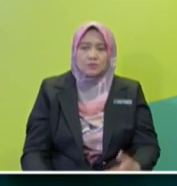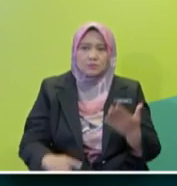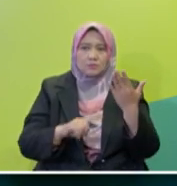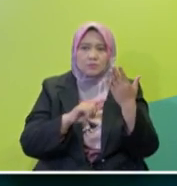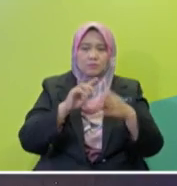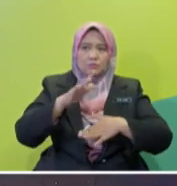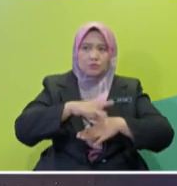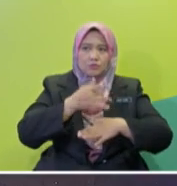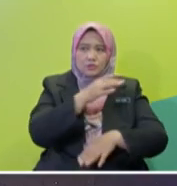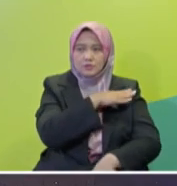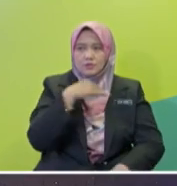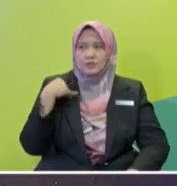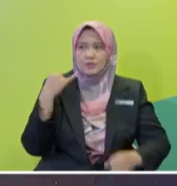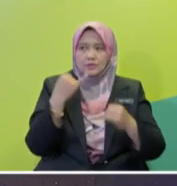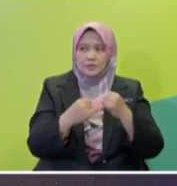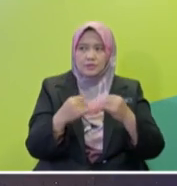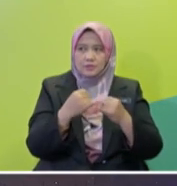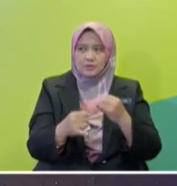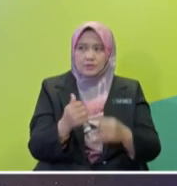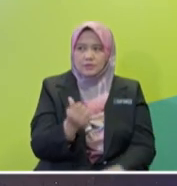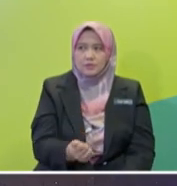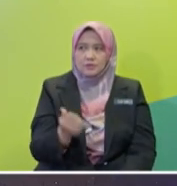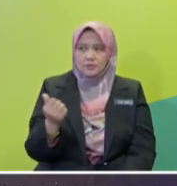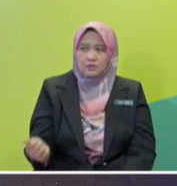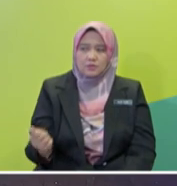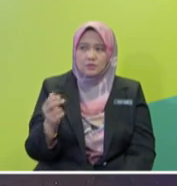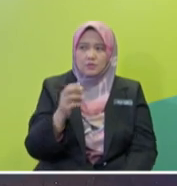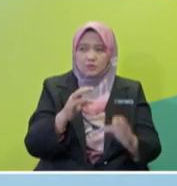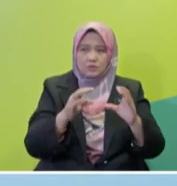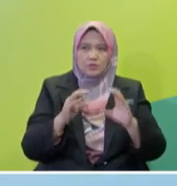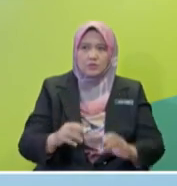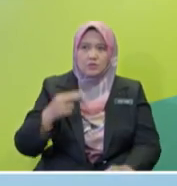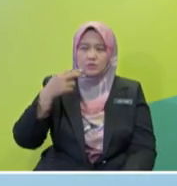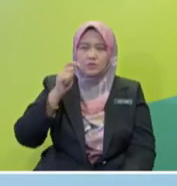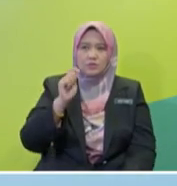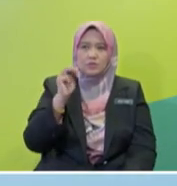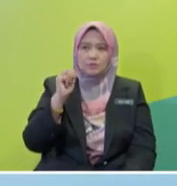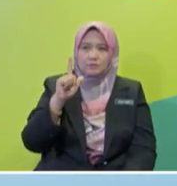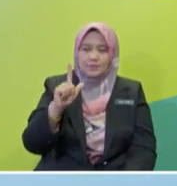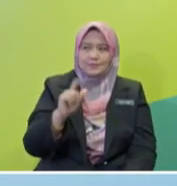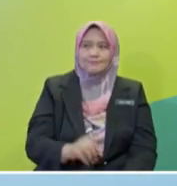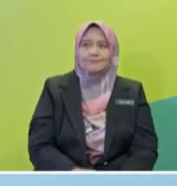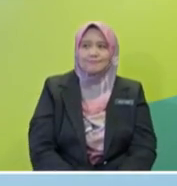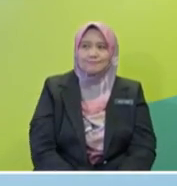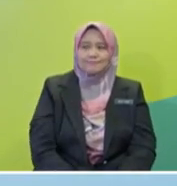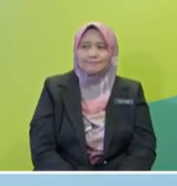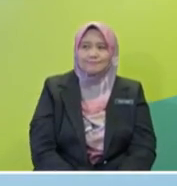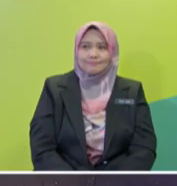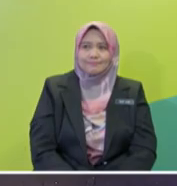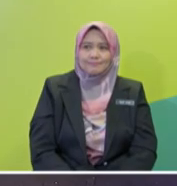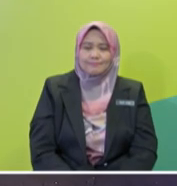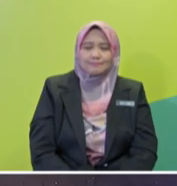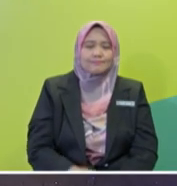betul oke tepat sekali 3 bintang dan Noval Oke baik itulah dia